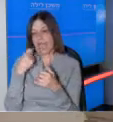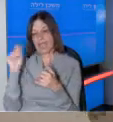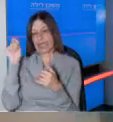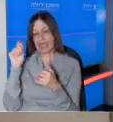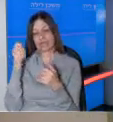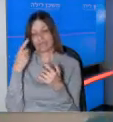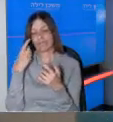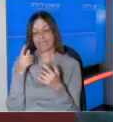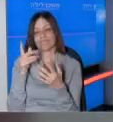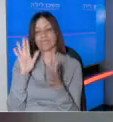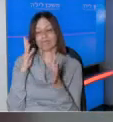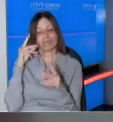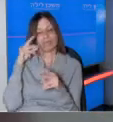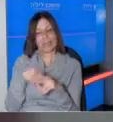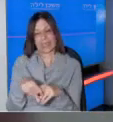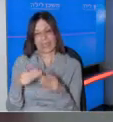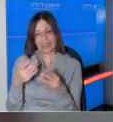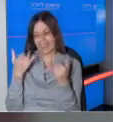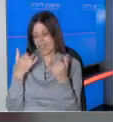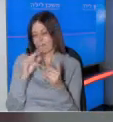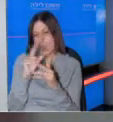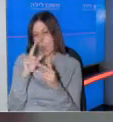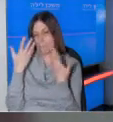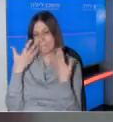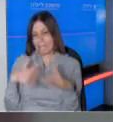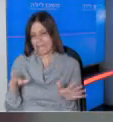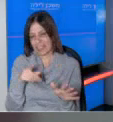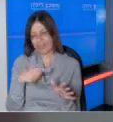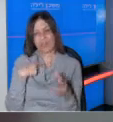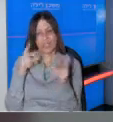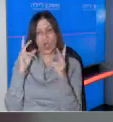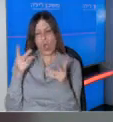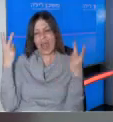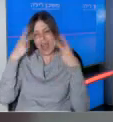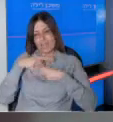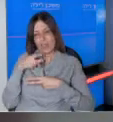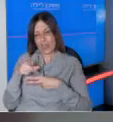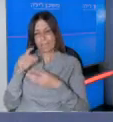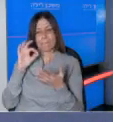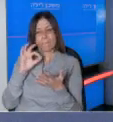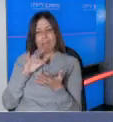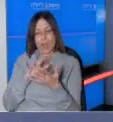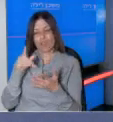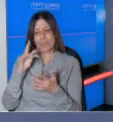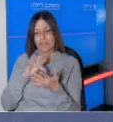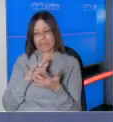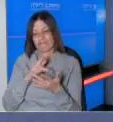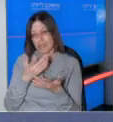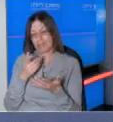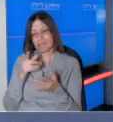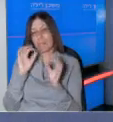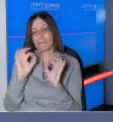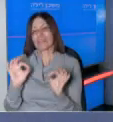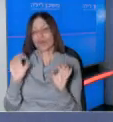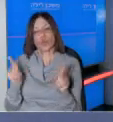כל העסק, וזה בהחלט מטריד. שוב, כרגע לא מוותרים להם על זה, ואני יכולה בהחלט להבין אותם את המקום שהם נמצאים. כן. אגב, זה